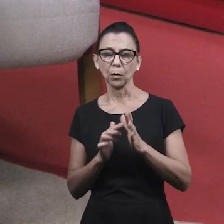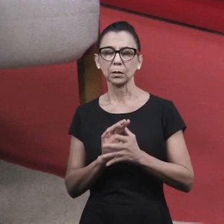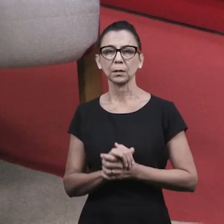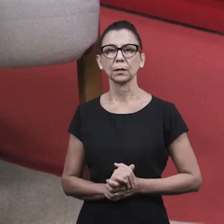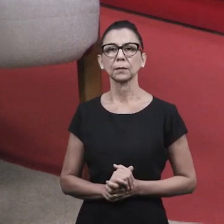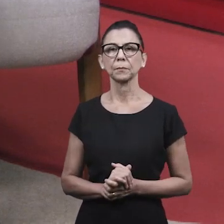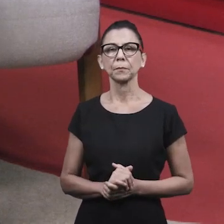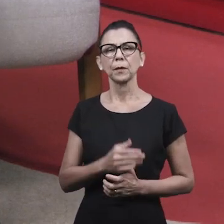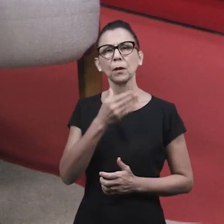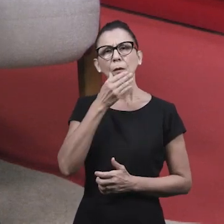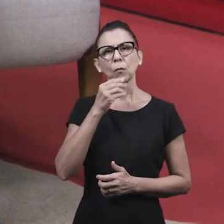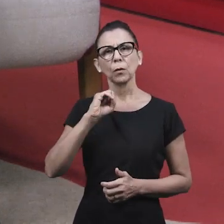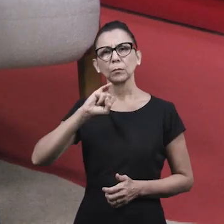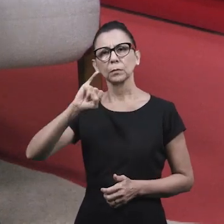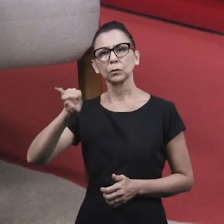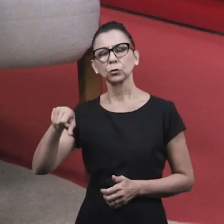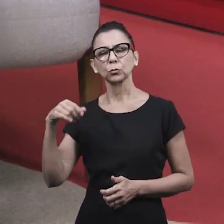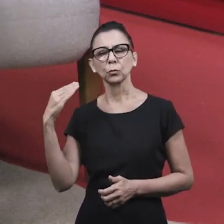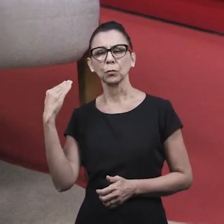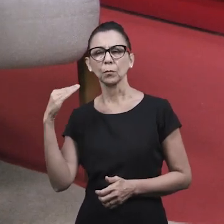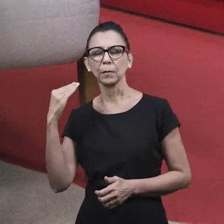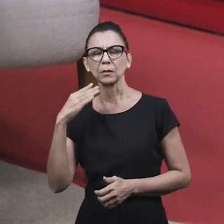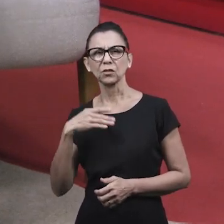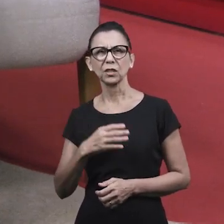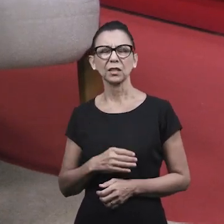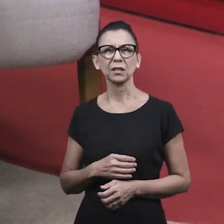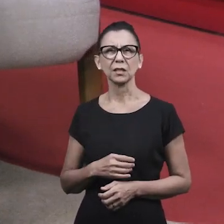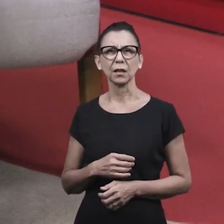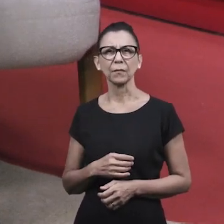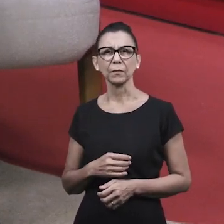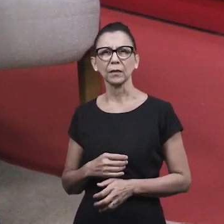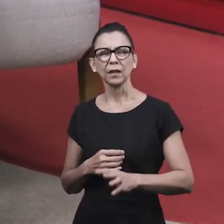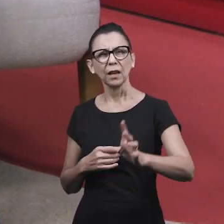regardé, quand Jean-Baptiste a regardé Jésus à côté du Jourdain,